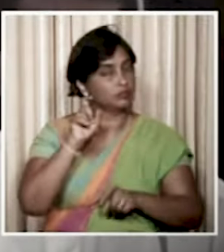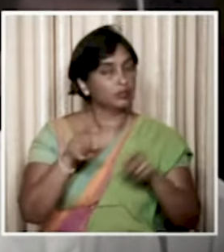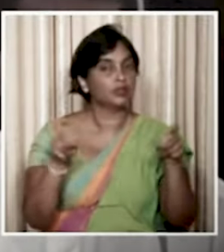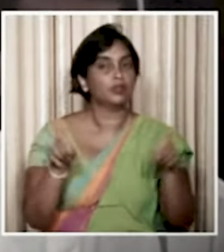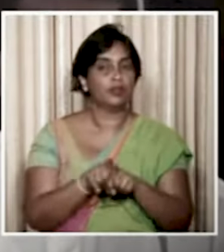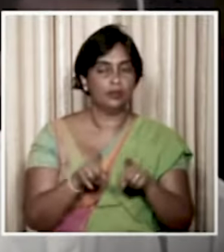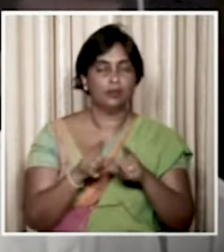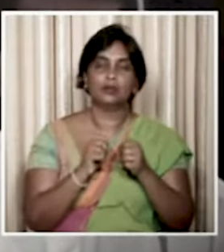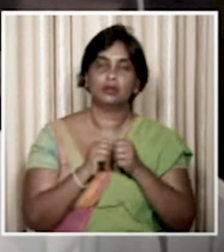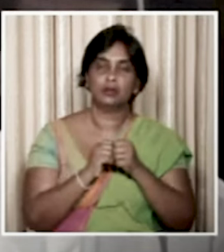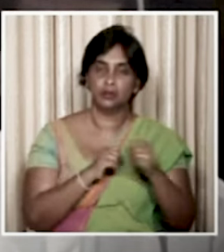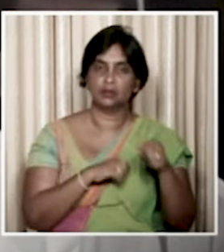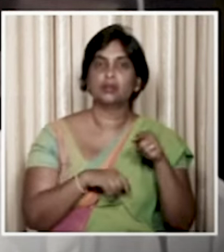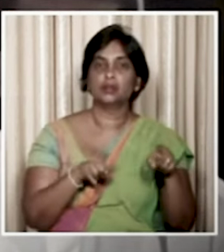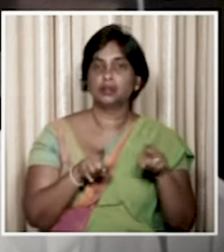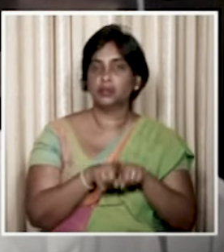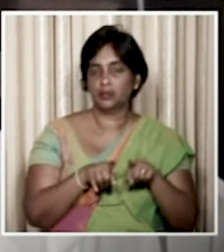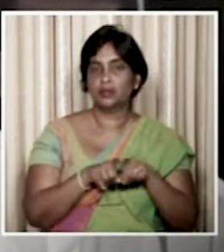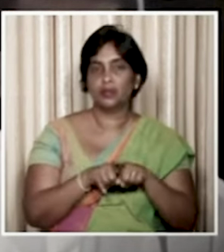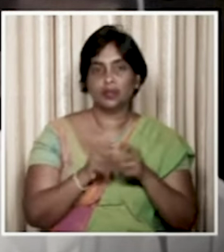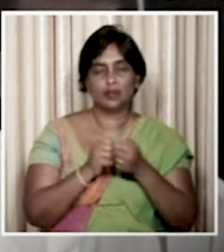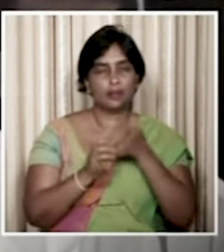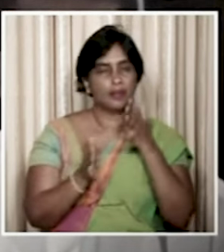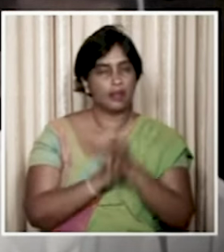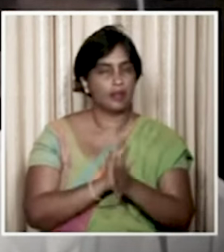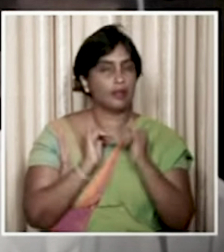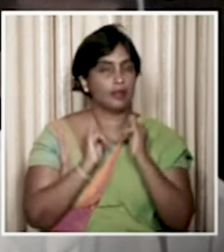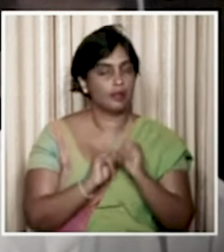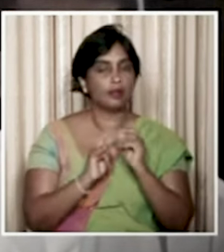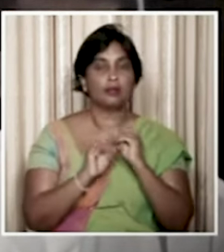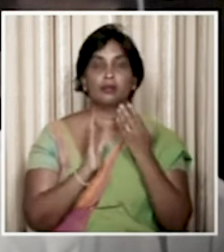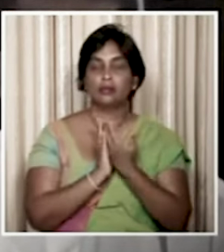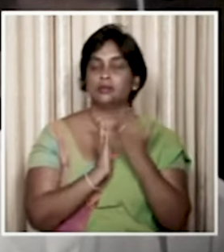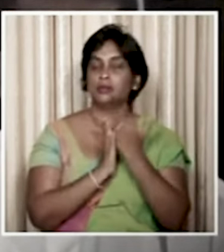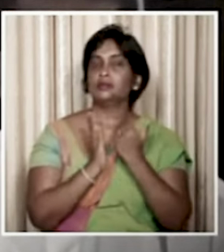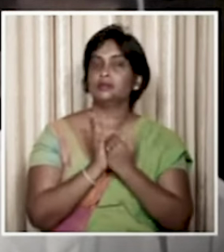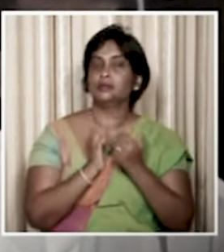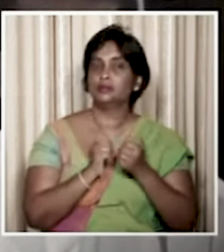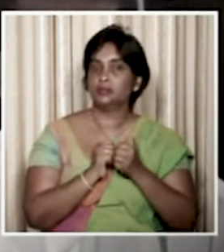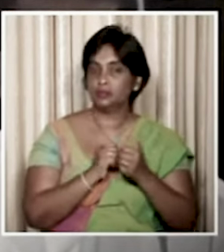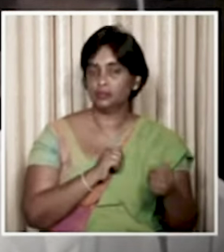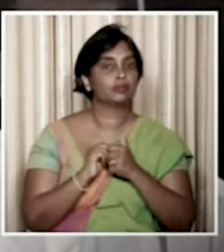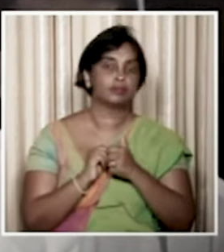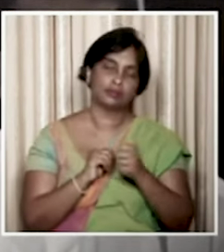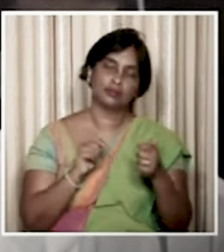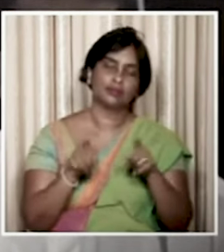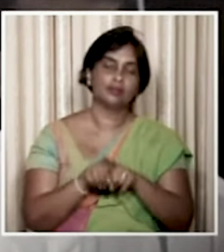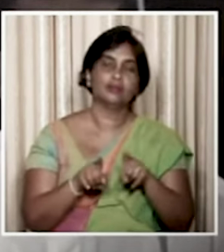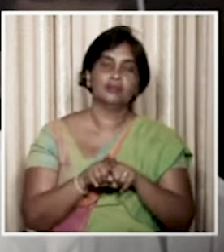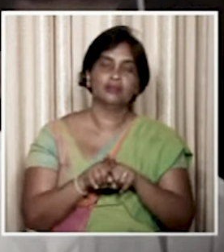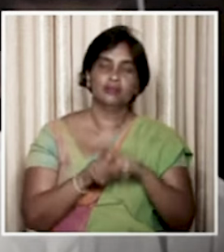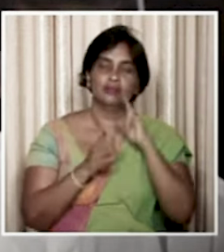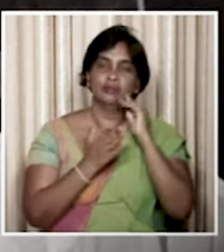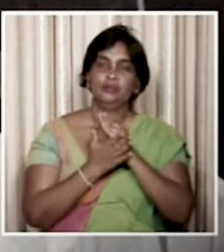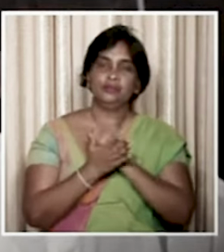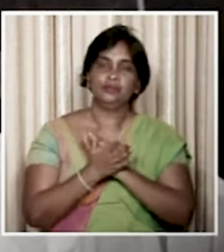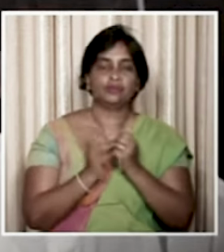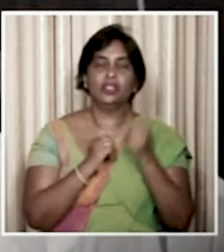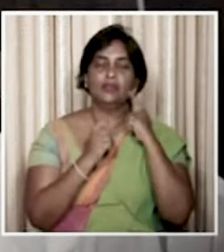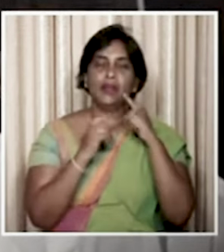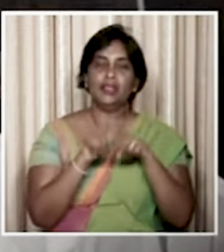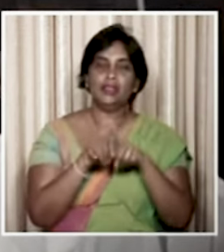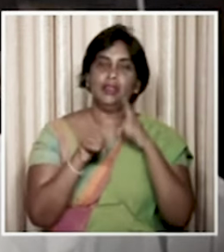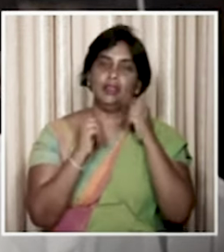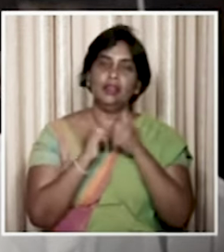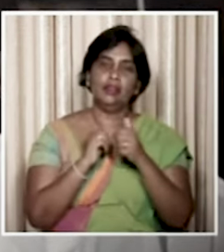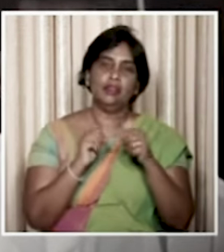கொள்கை முடிவு தவறான நிதி முகாமைத்துவ முடிவின் காரணமாக நாட்டில் பொருளாதார நெருக்கடி ஏற்பட்டது என்று உச்சநீதிமன்றம் தீர்ப்பளித்தது.